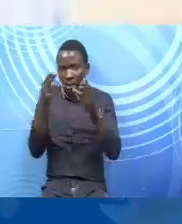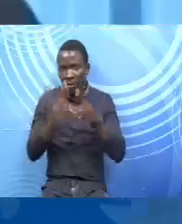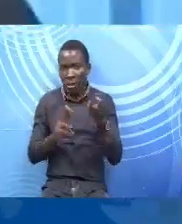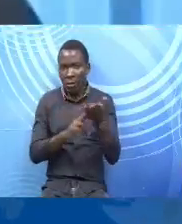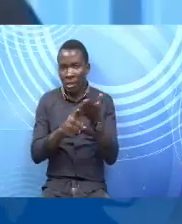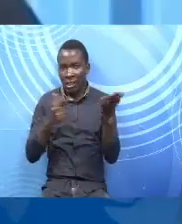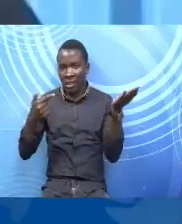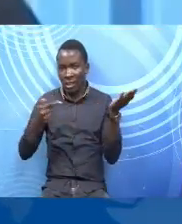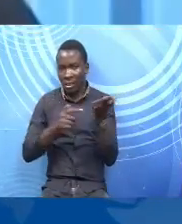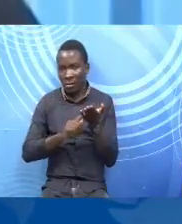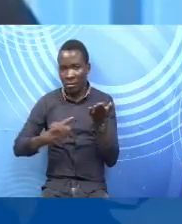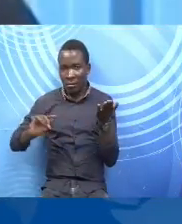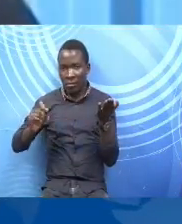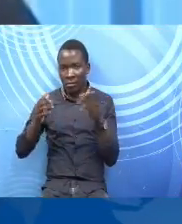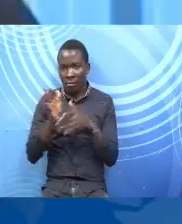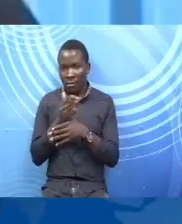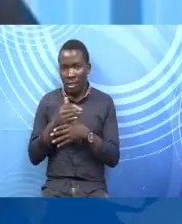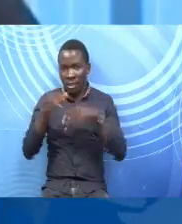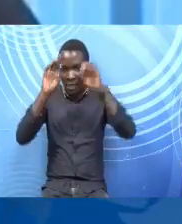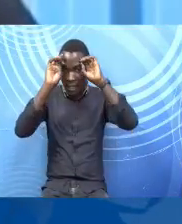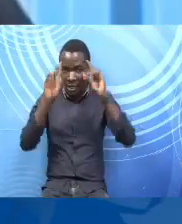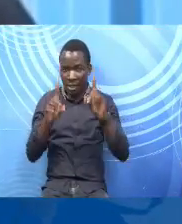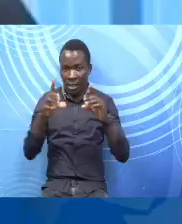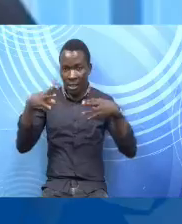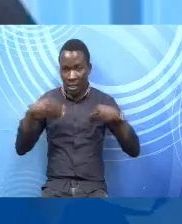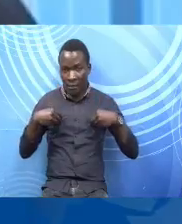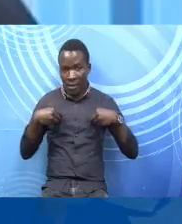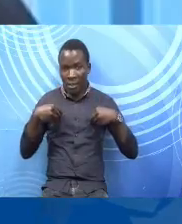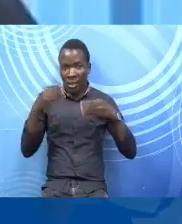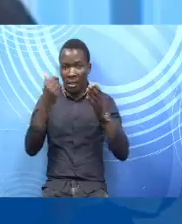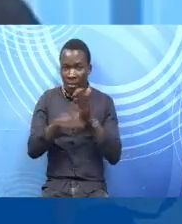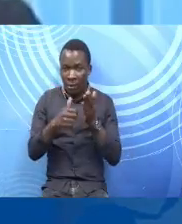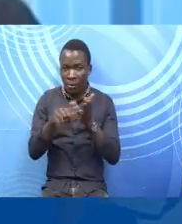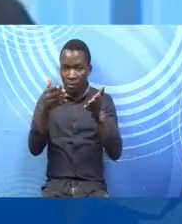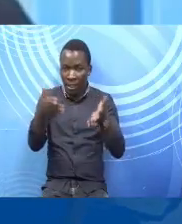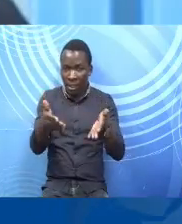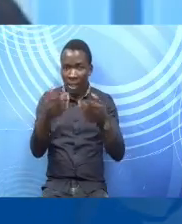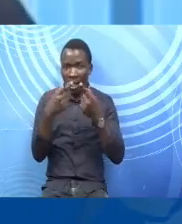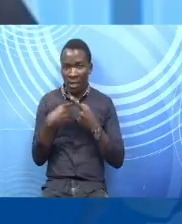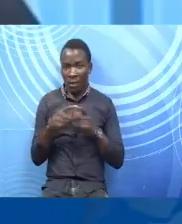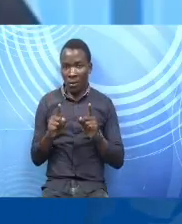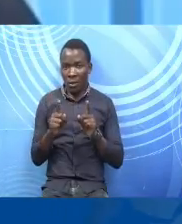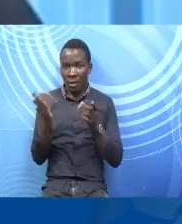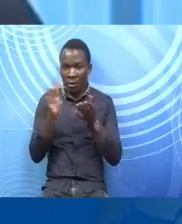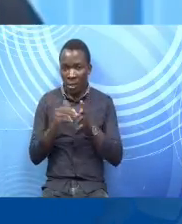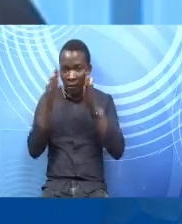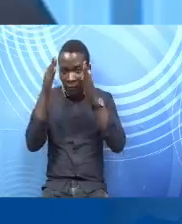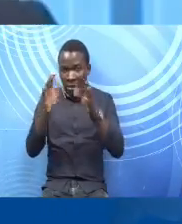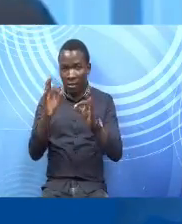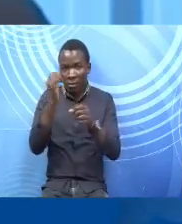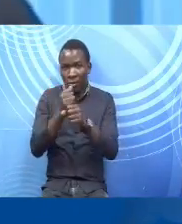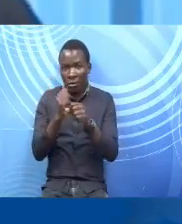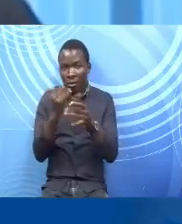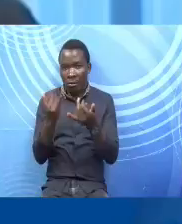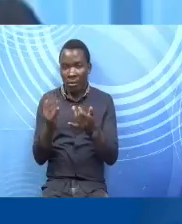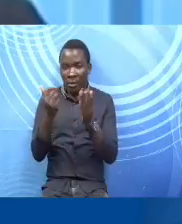hifashishijwe ikoranabuhanga Minisitiri w'uburezi akaba yemeye ko ibi bibazo koko bihari gusa akaba yagarutse ku kigiye gukorwa kugira ngo iki